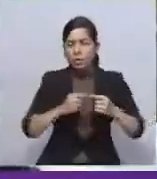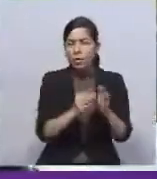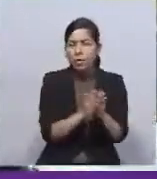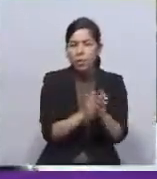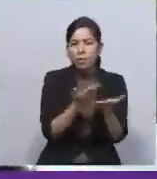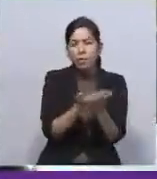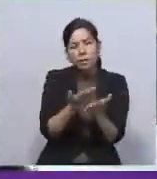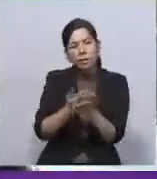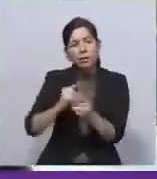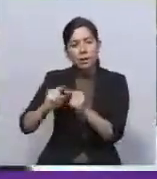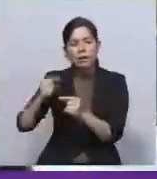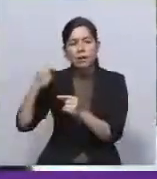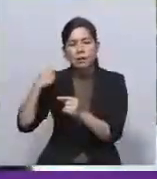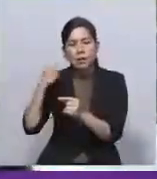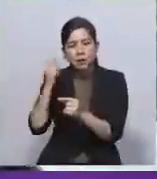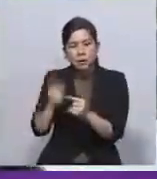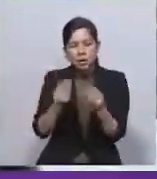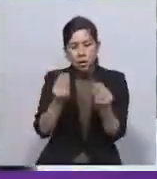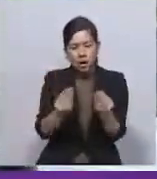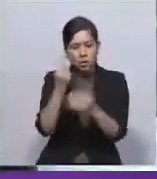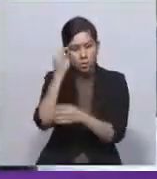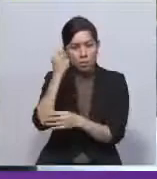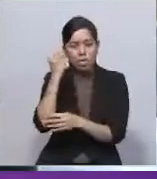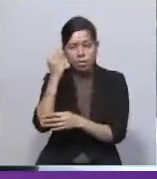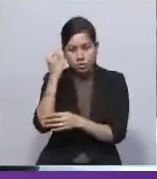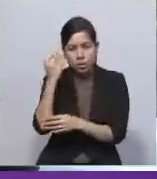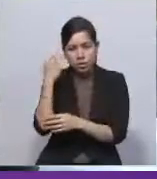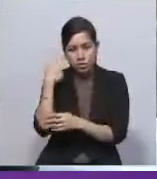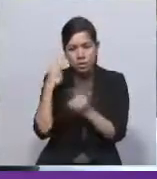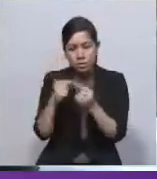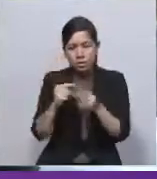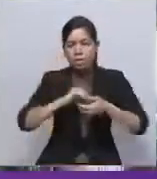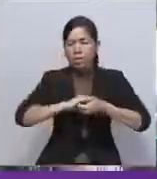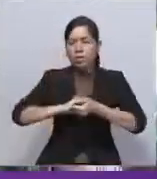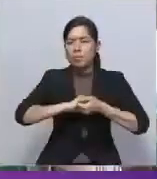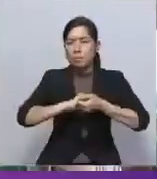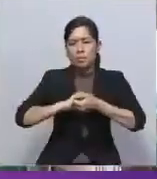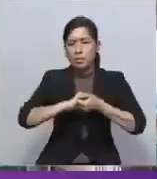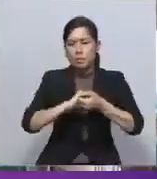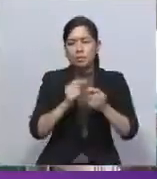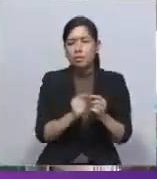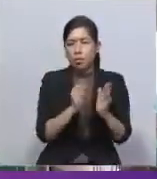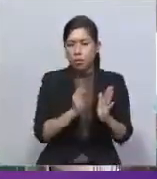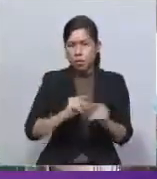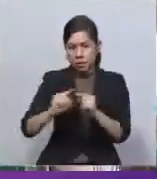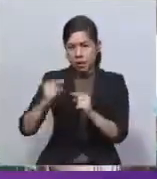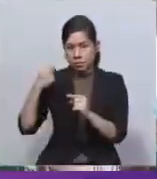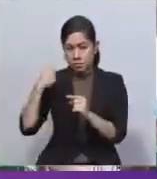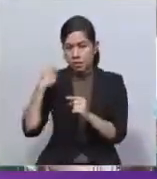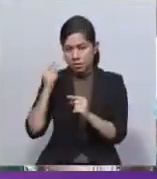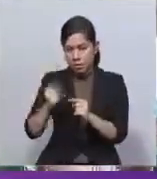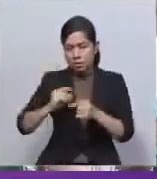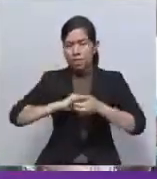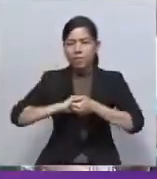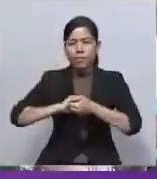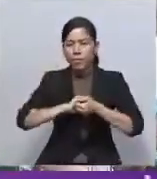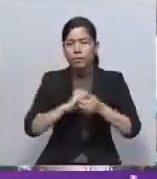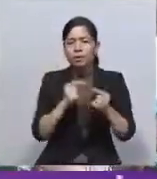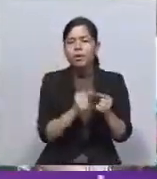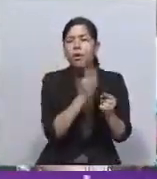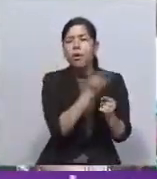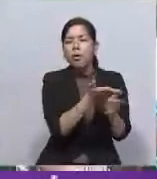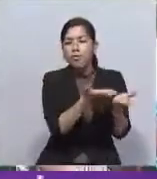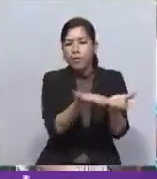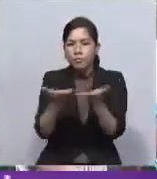ตระหนักรู้ถึงความสำคัญของความมั่นคงในส่วนรวมและความสามัคคีของคนในชาติซึ่งต้องอาศัยความร่วมมือจากทุกภาคส่